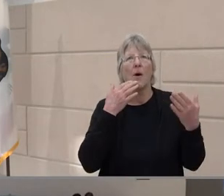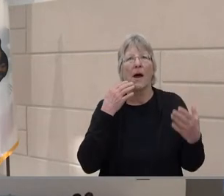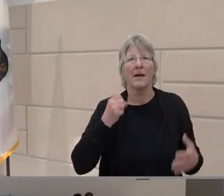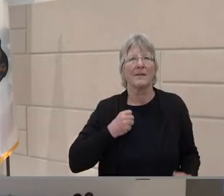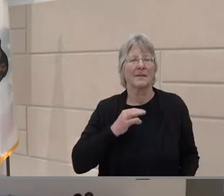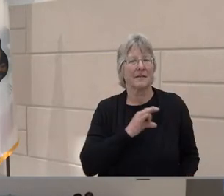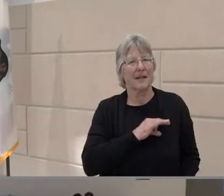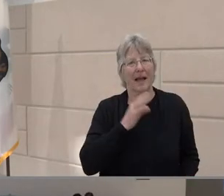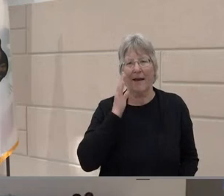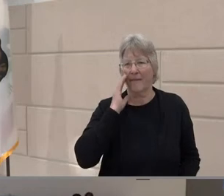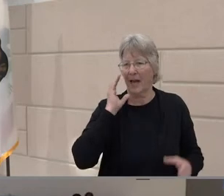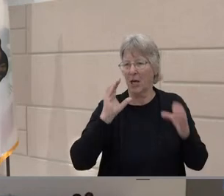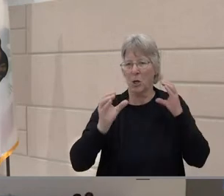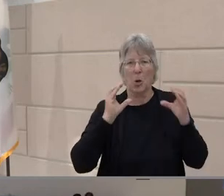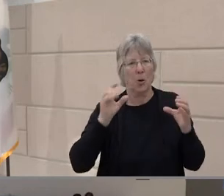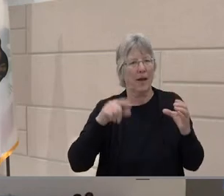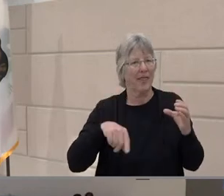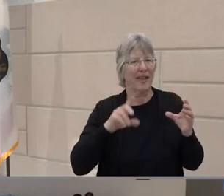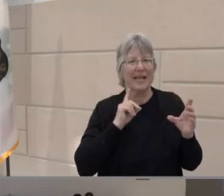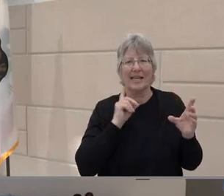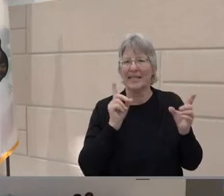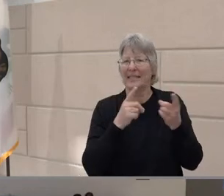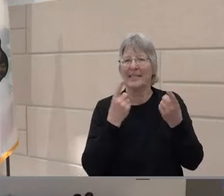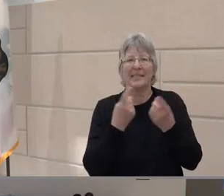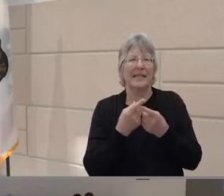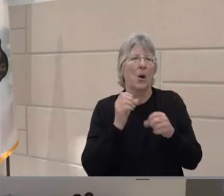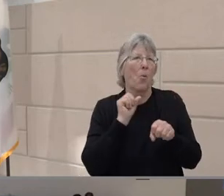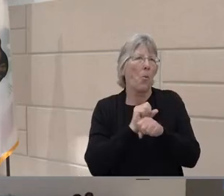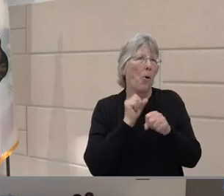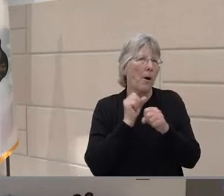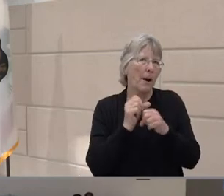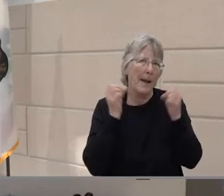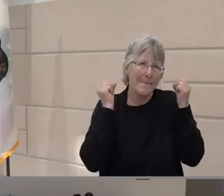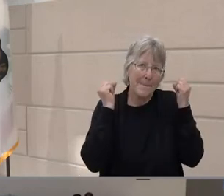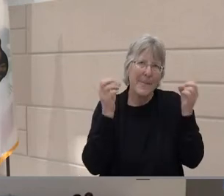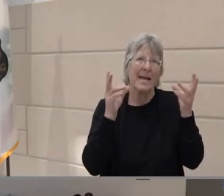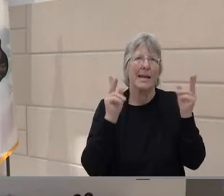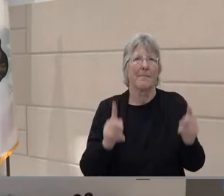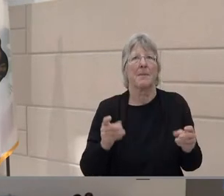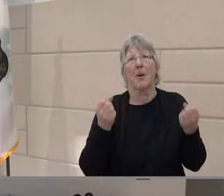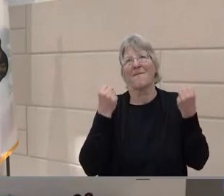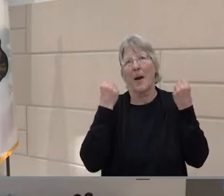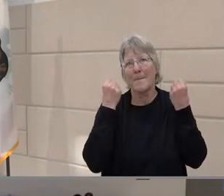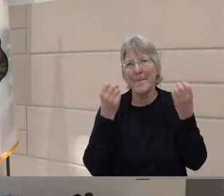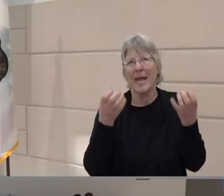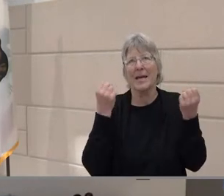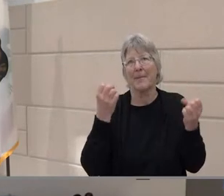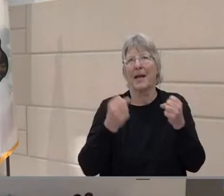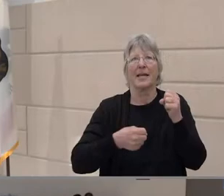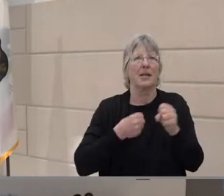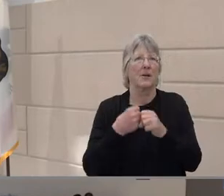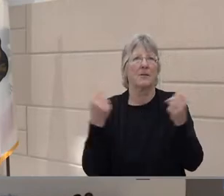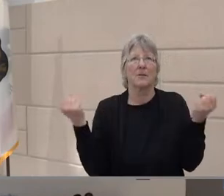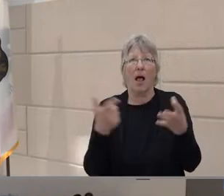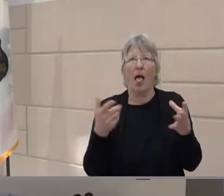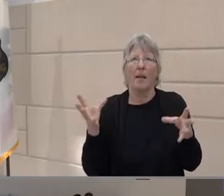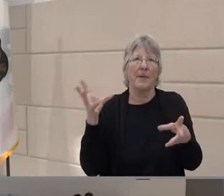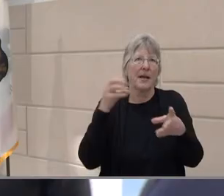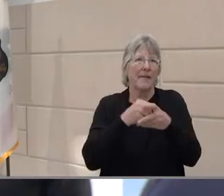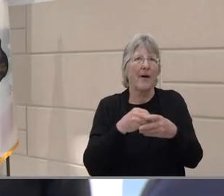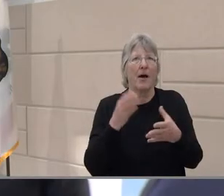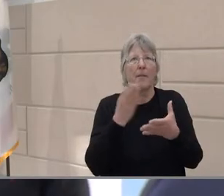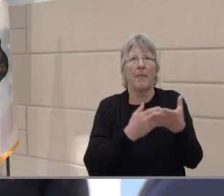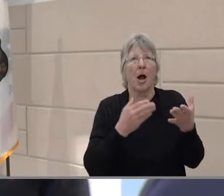សូមអរគុណចំពោះបុគ្គលិកយើងដឹងហើយថាការផ្សព្វផ្សាយព័ត៌មានហ្នឹងគឺថាវាតម្រូវឲ្យ